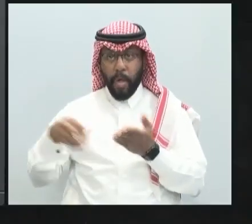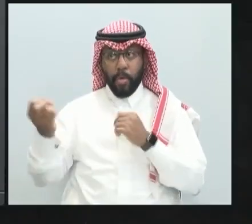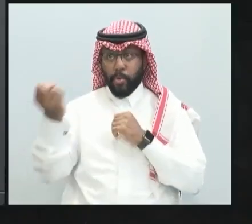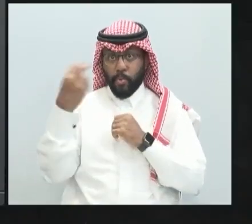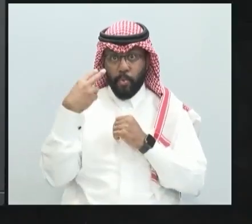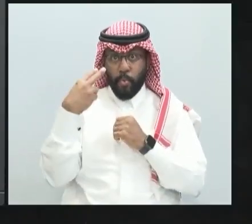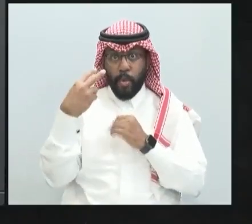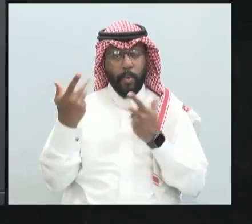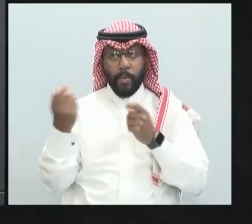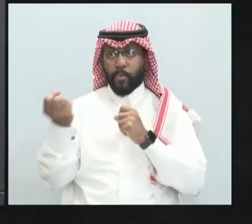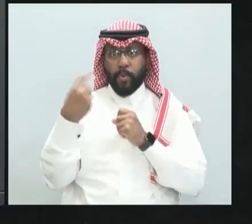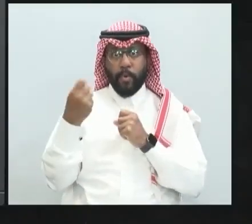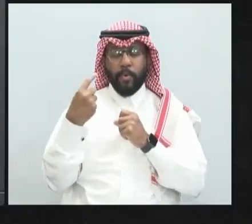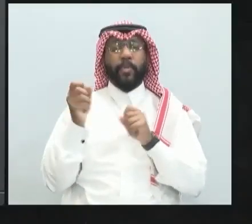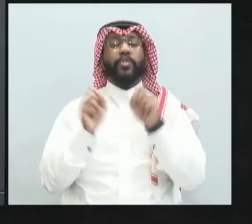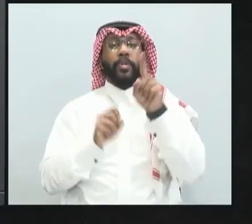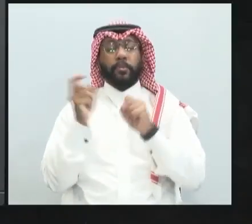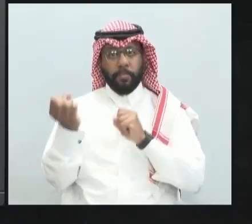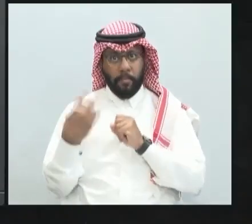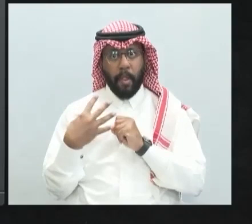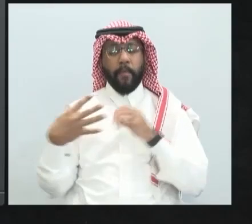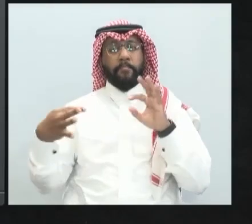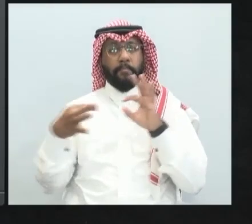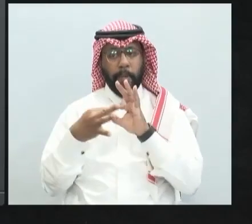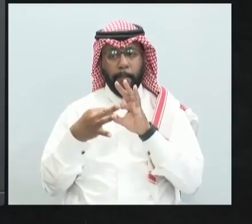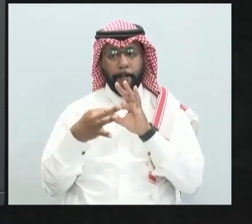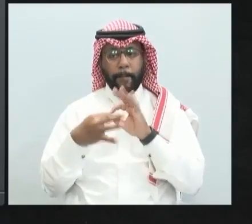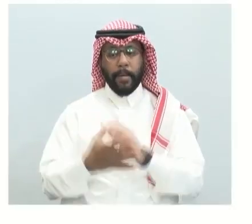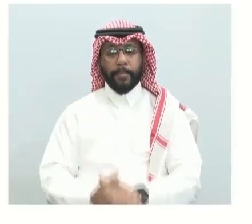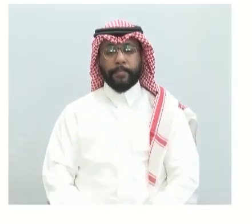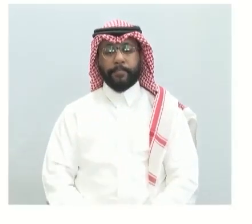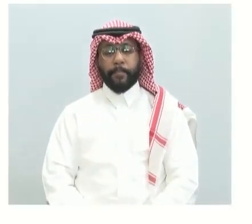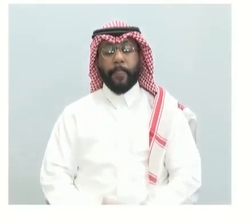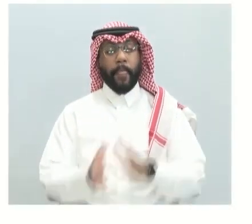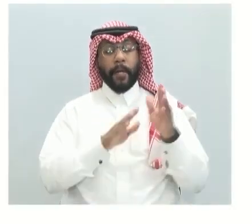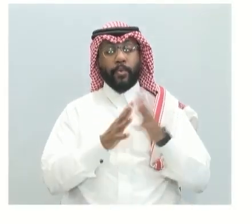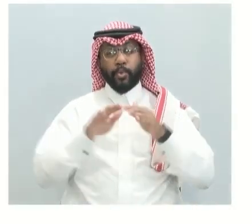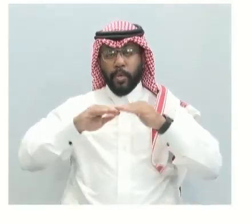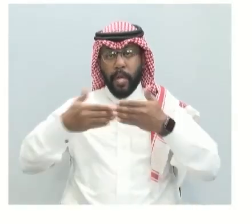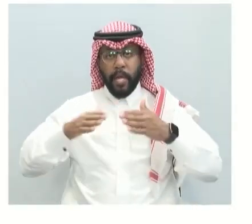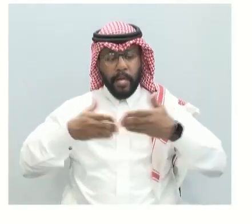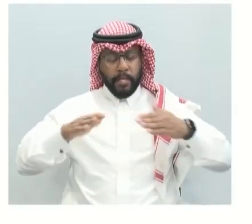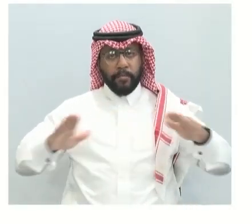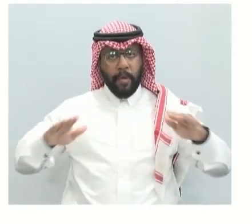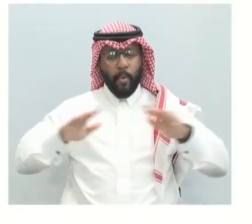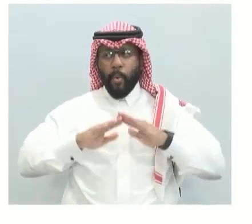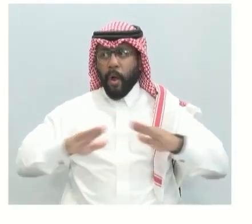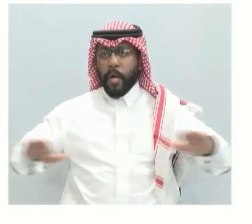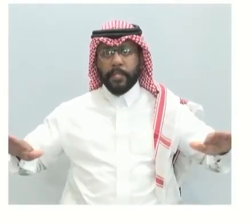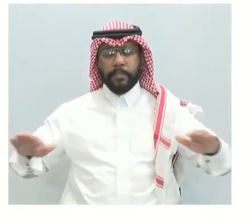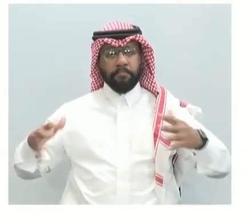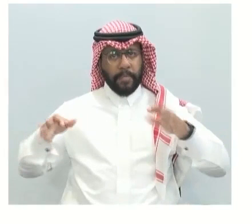لانها في نفس الموقع هل الاجهزه قريبه من بعضها البعض مكانيا في اللان او شبكه